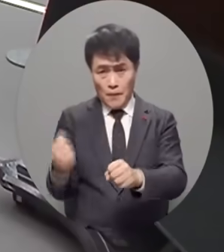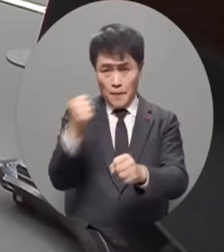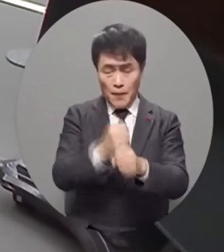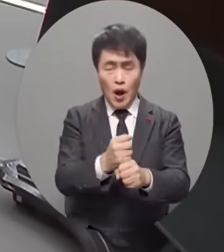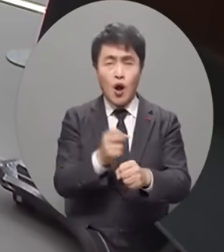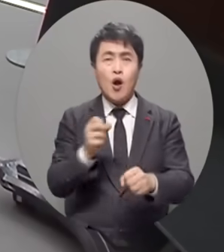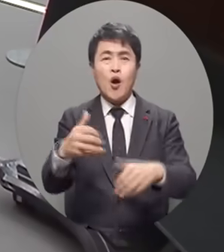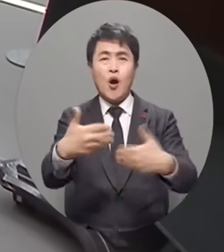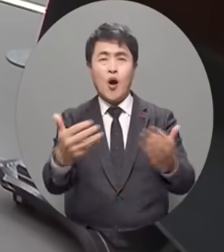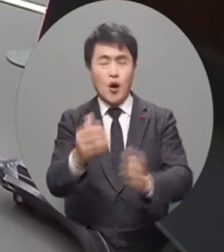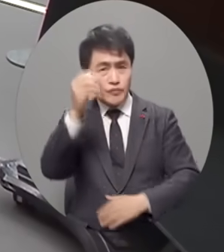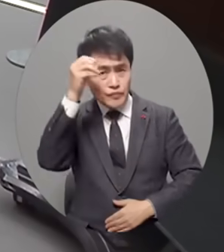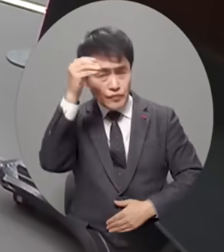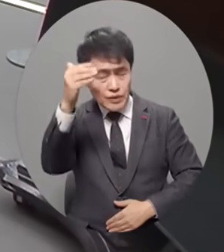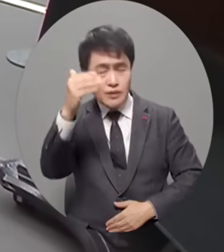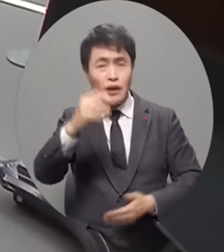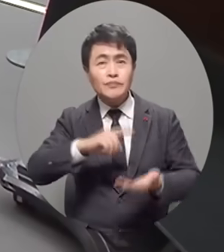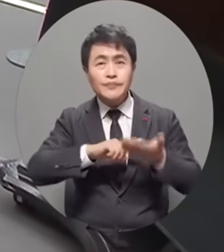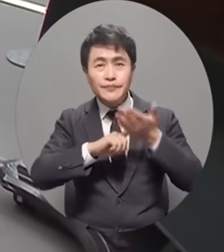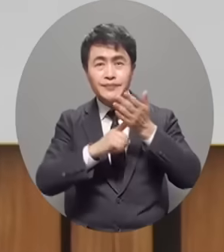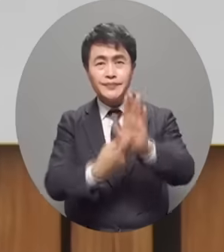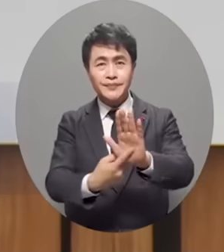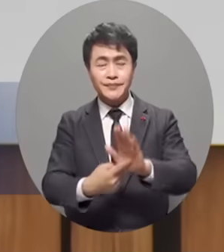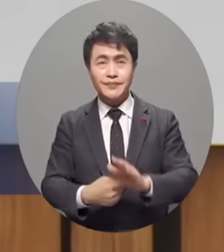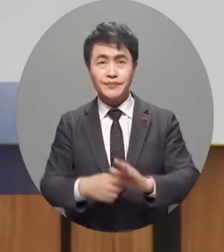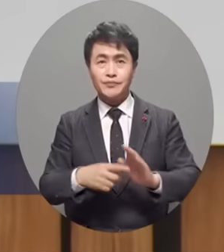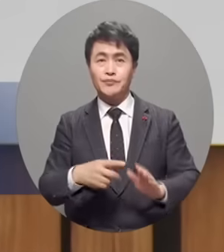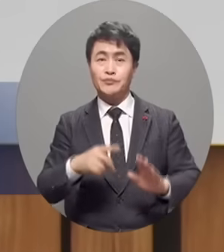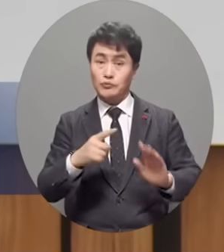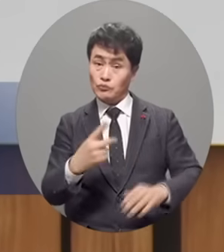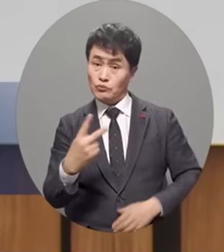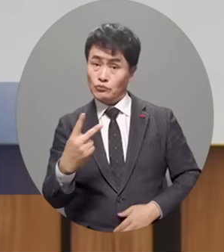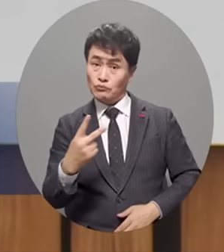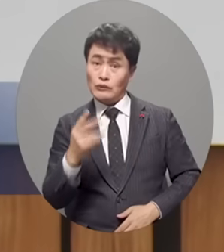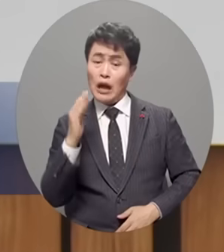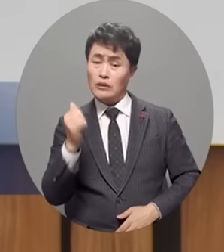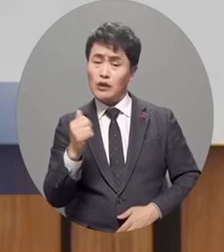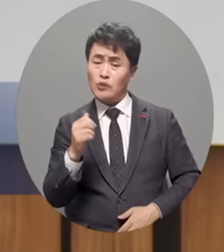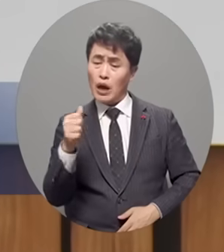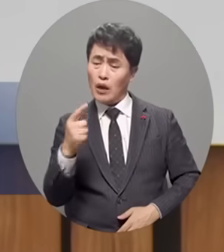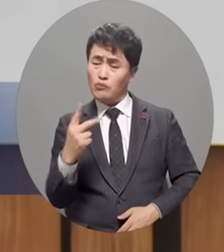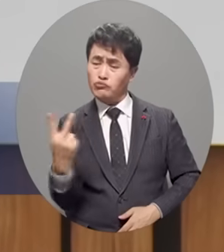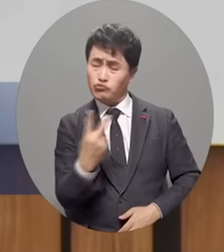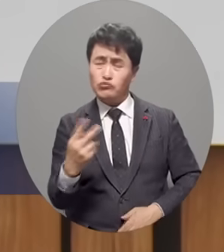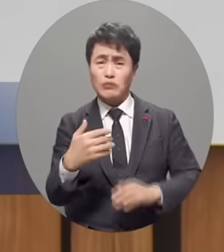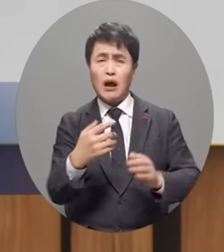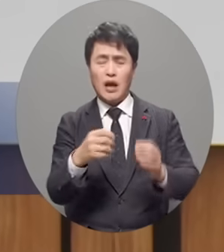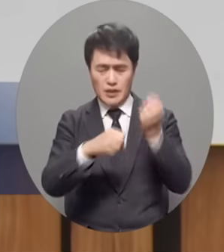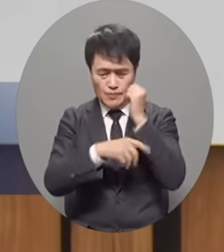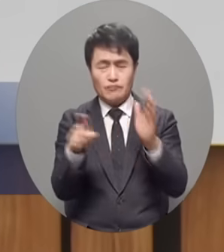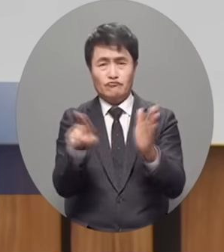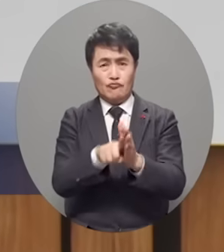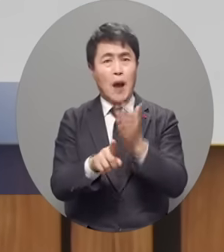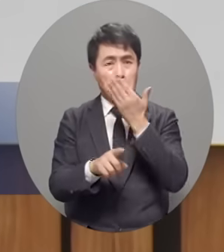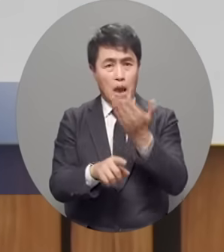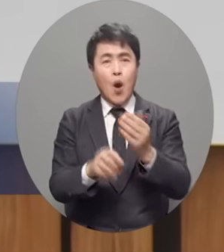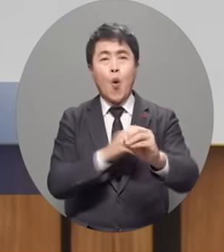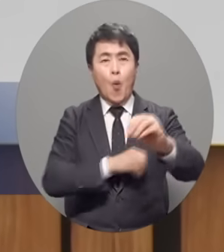여당은 기대감을 숨기지 않습니다. 두 분 사이에는 기본적인 신뢰관계가 형성되어 있기 때문에